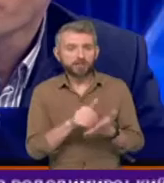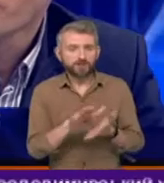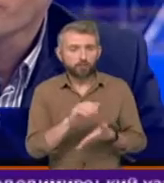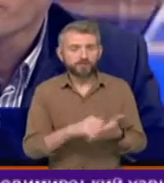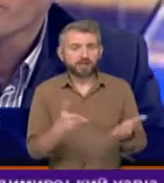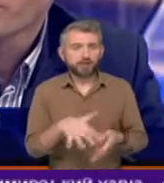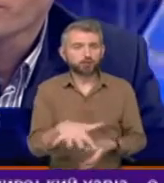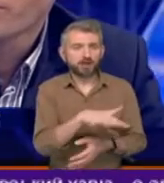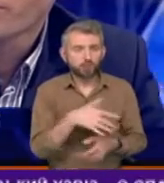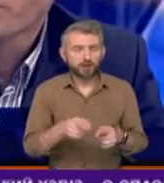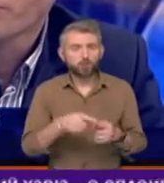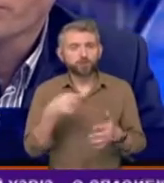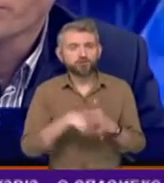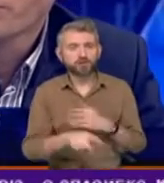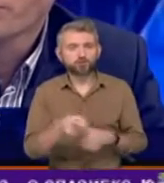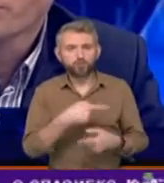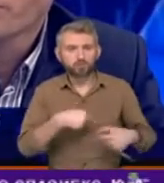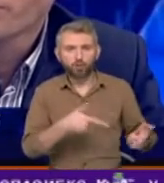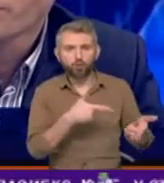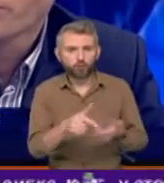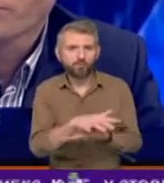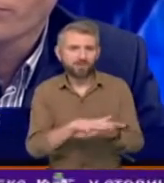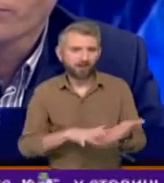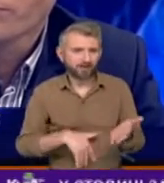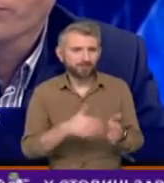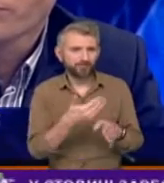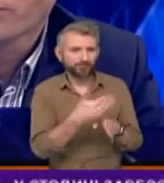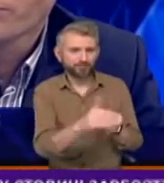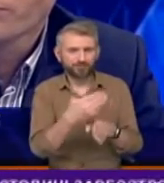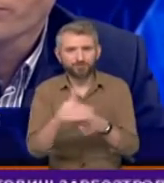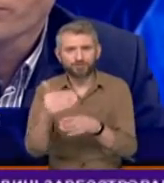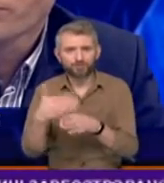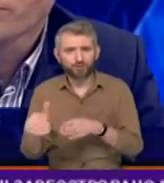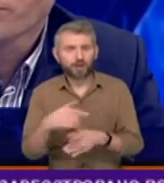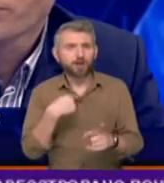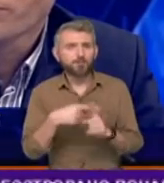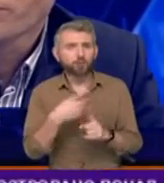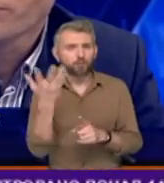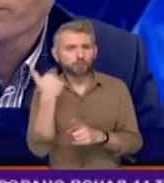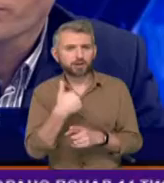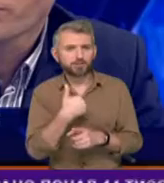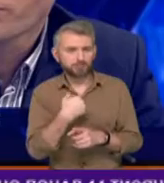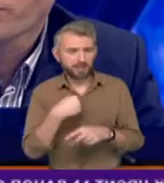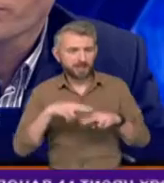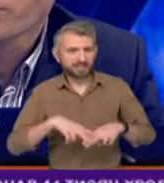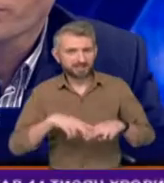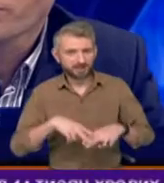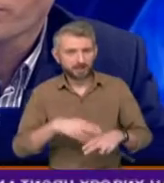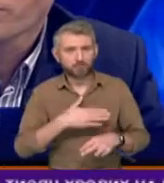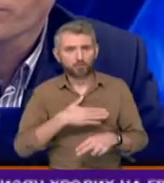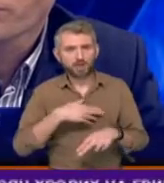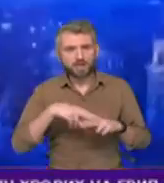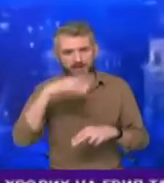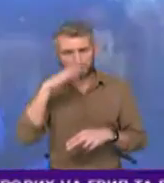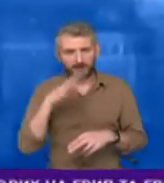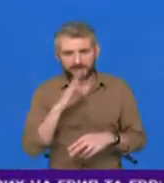якихось територій, це означатиме, що ми готові далі ділитися. І плюс, от колись, коли я ще мене хрестили, мої хресні, а це